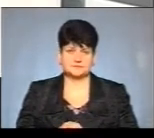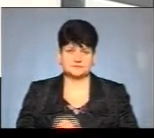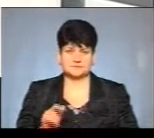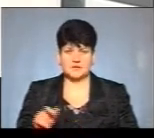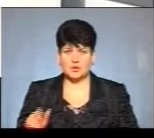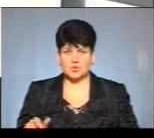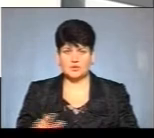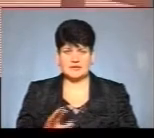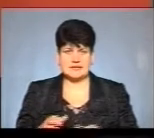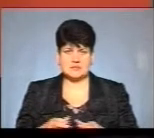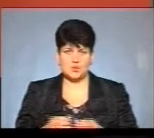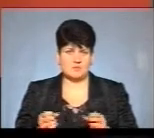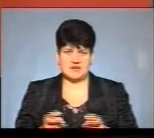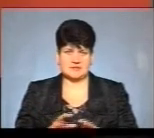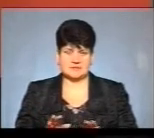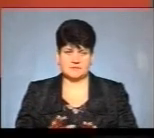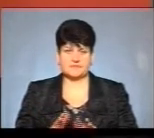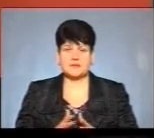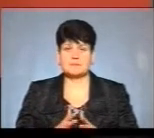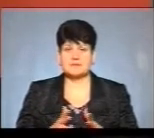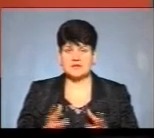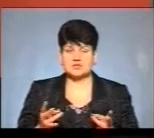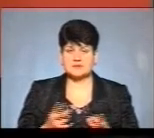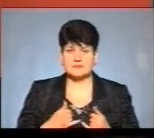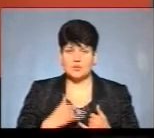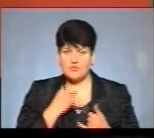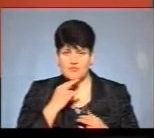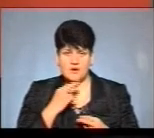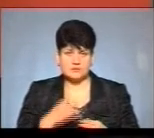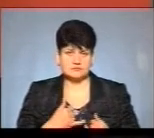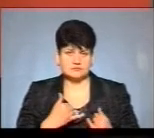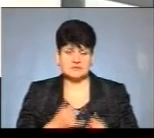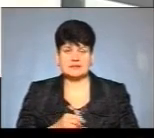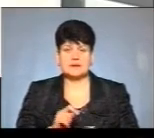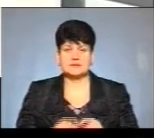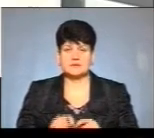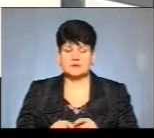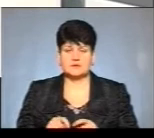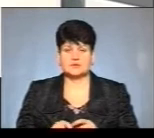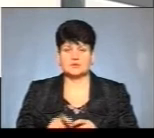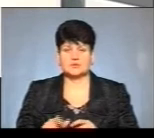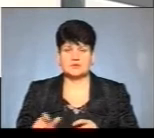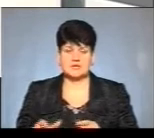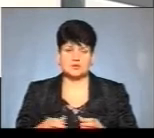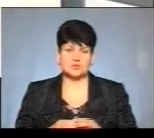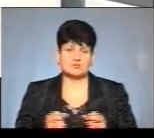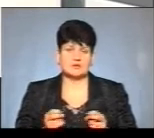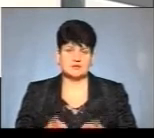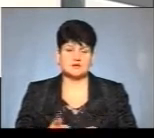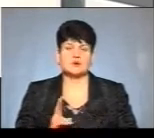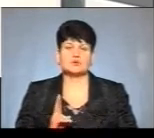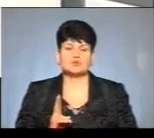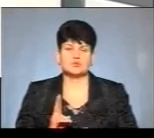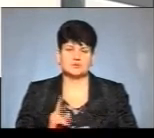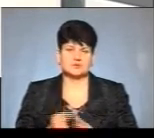люди не з груп ризику. Більше треба звертати увагу на тестування людей з груп ризику. Нагадайте, будь